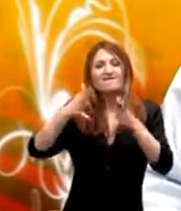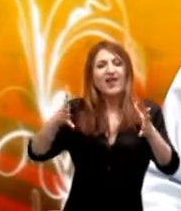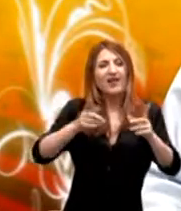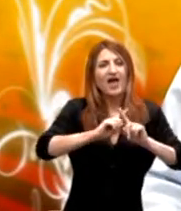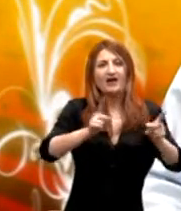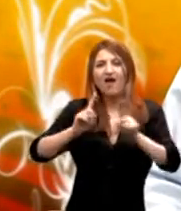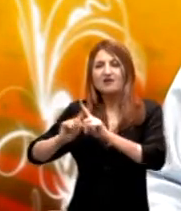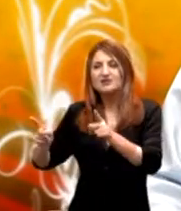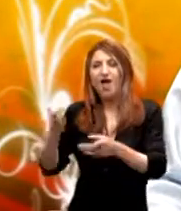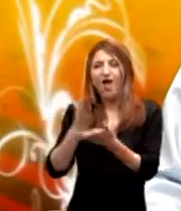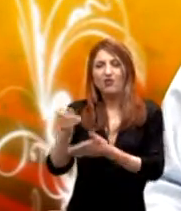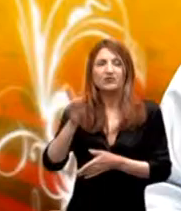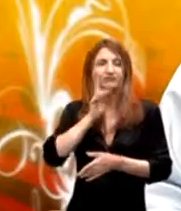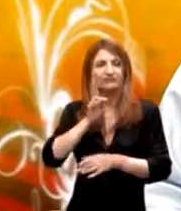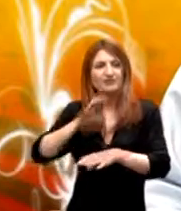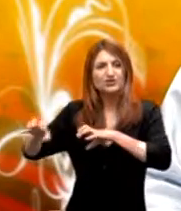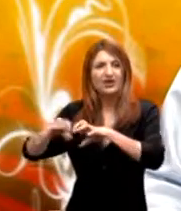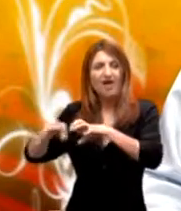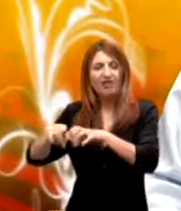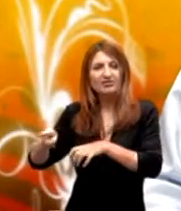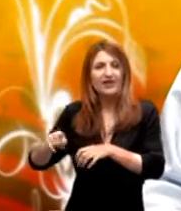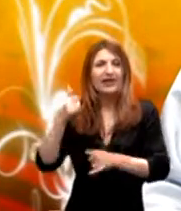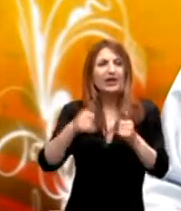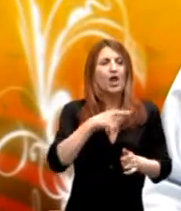ti šljaker ili je čovjek u jednom